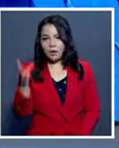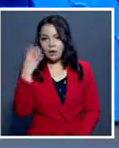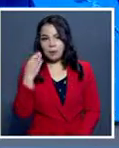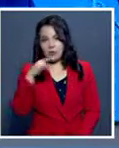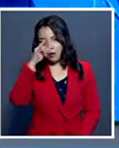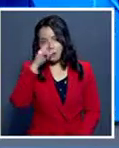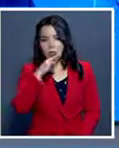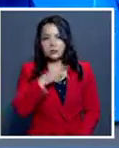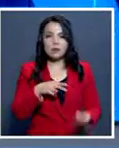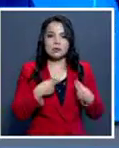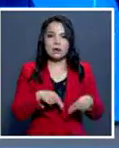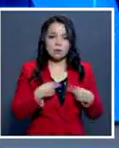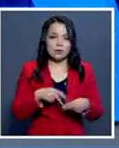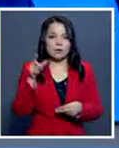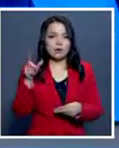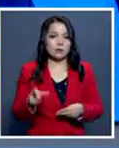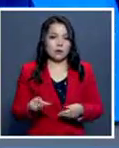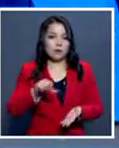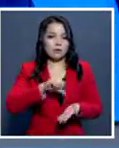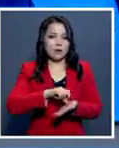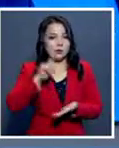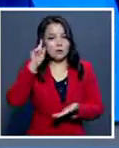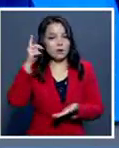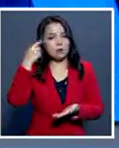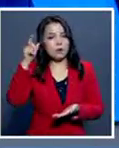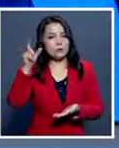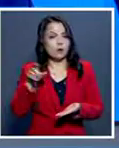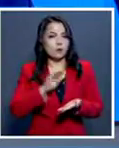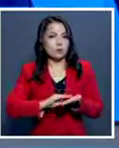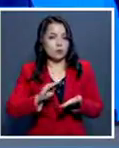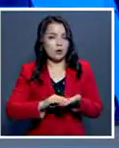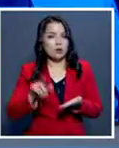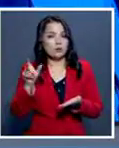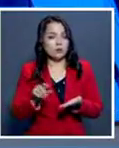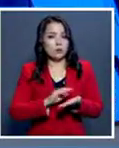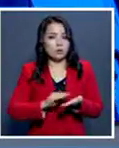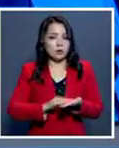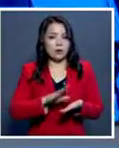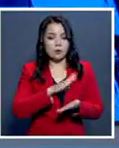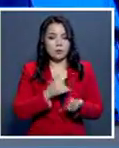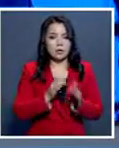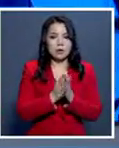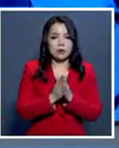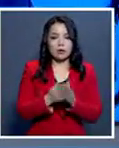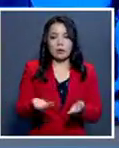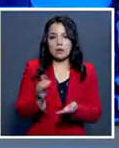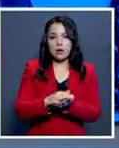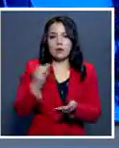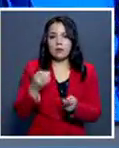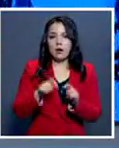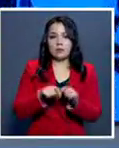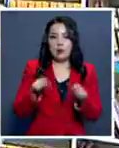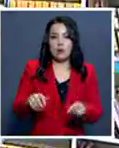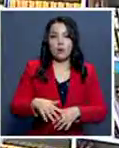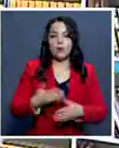Алматыда Қазақстанның еңбек сіңірген қайраткері, белгілі ақын жазушы, журналист Сәуле Досжанның «Үлкен үйдегі үрей» кітабы таныстырылды. Жаңа туындыда